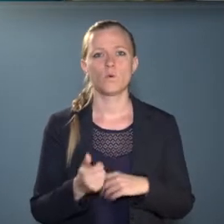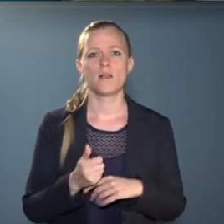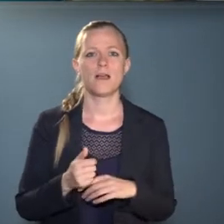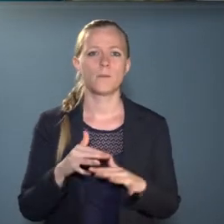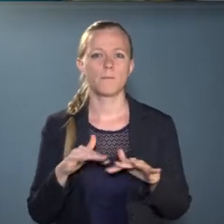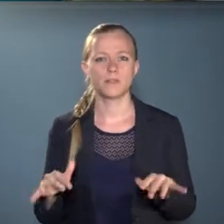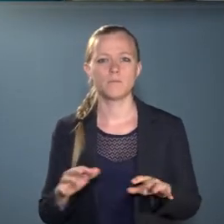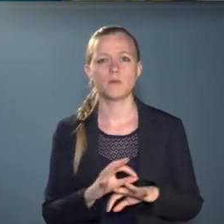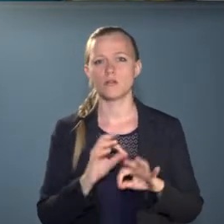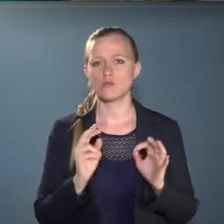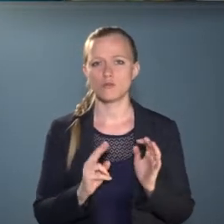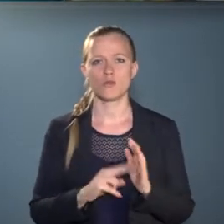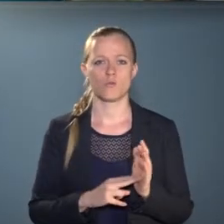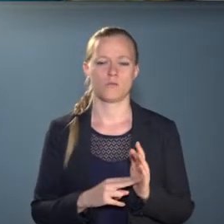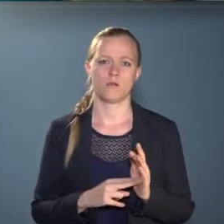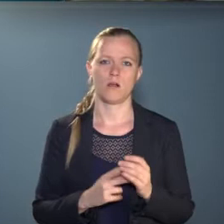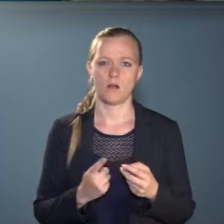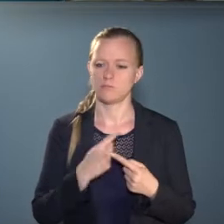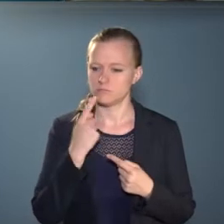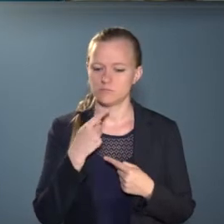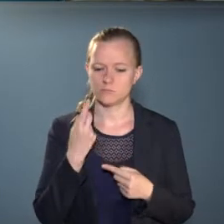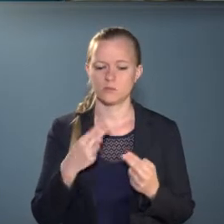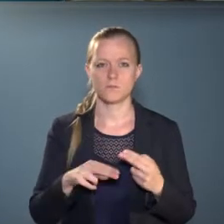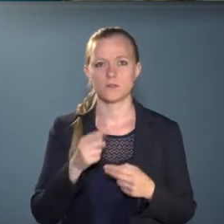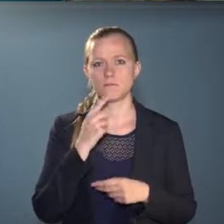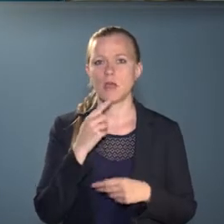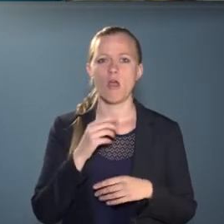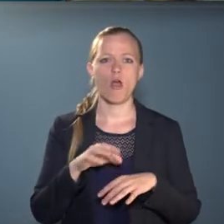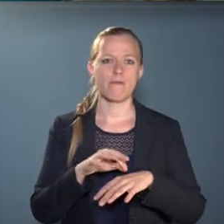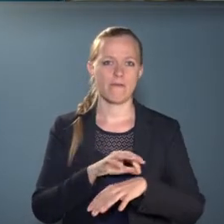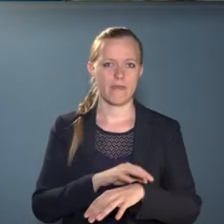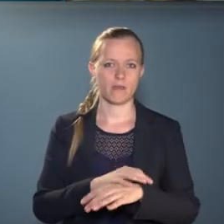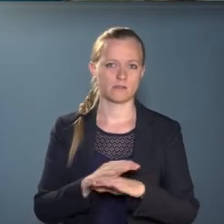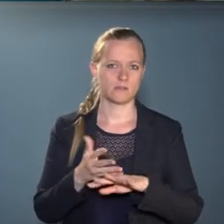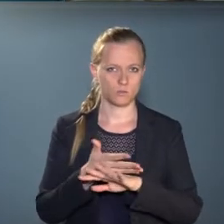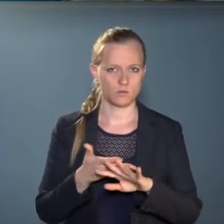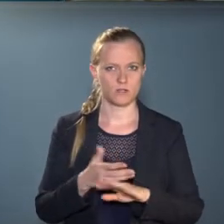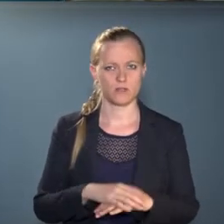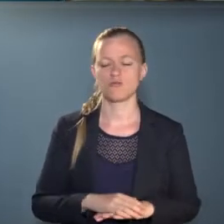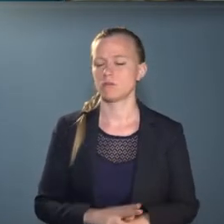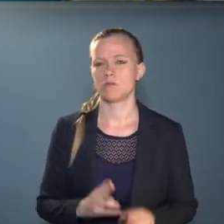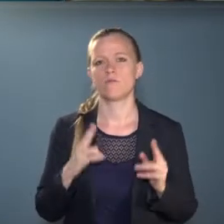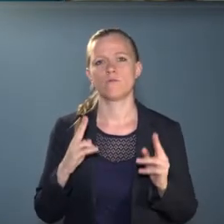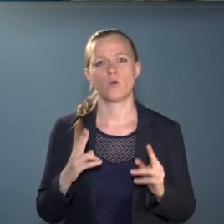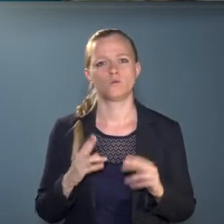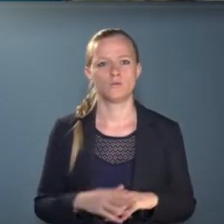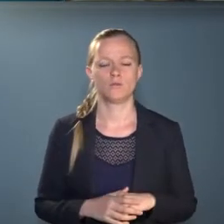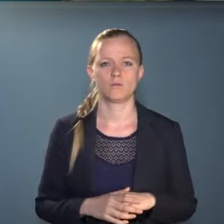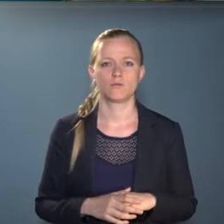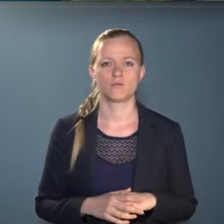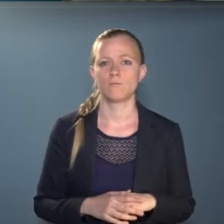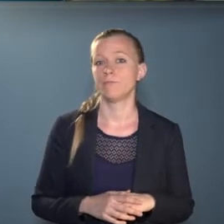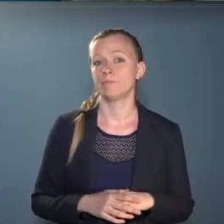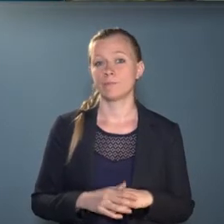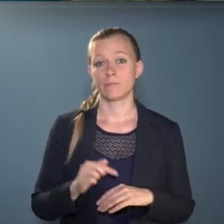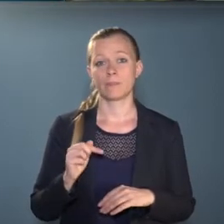is joggal leggyakrabban hangoztatott anyajegyszűrés, ami roppant fontos, hisz